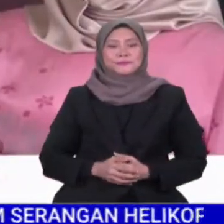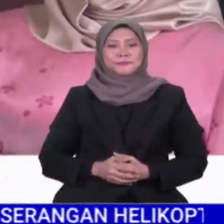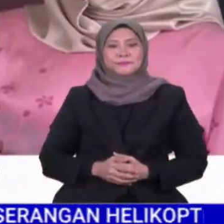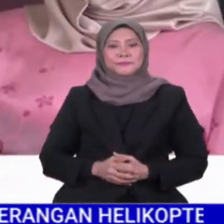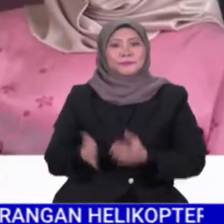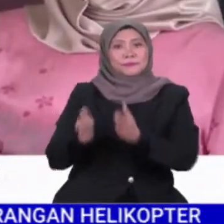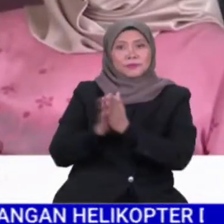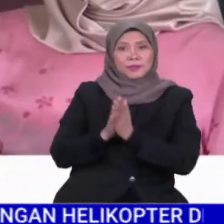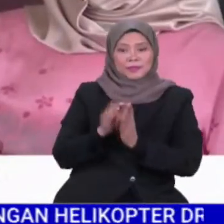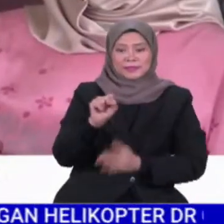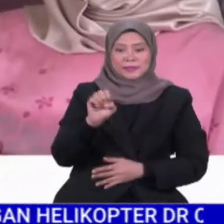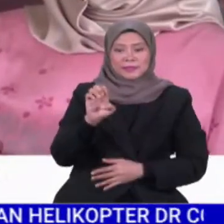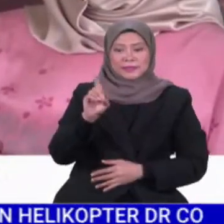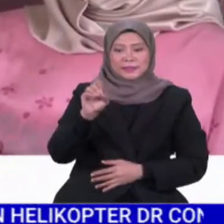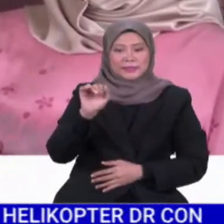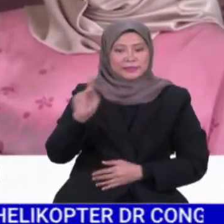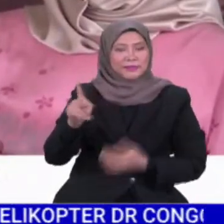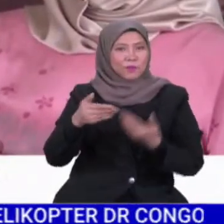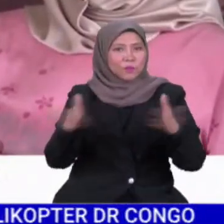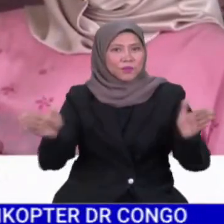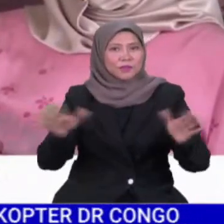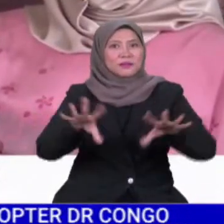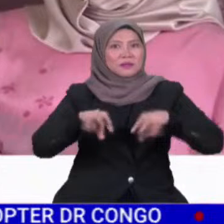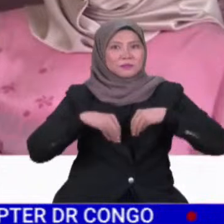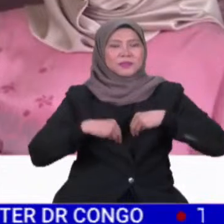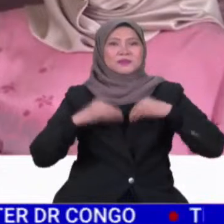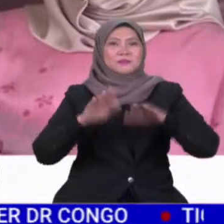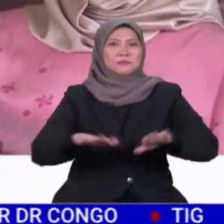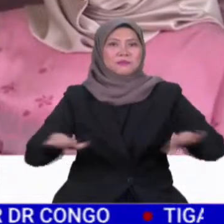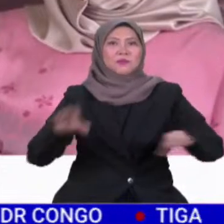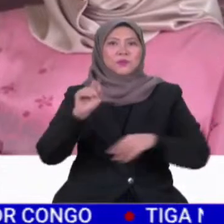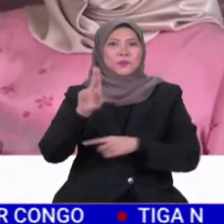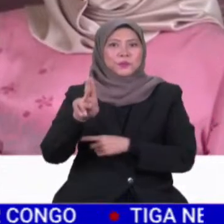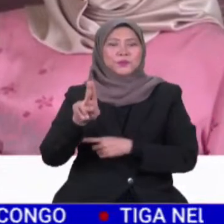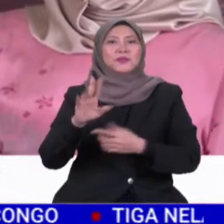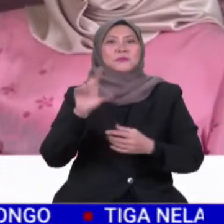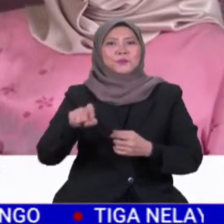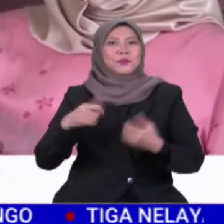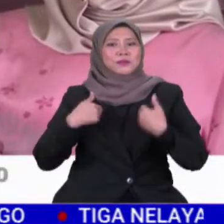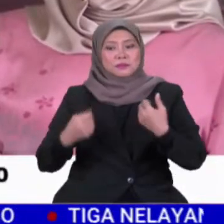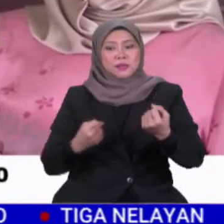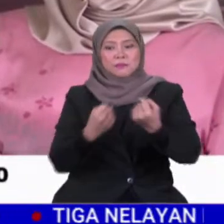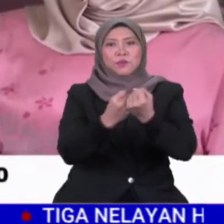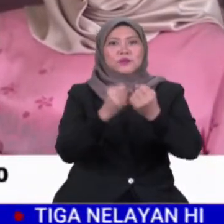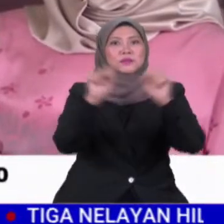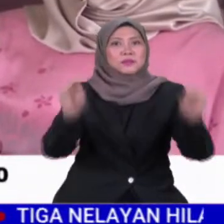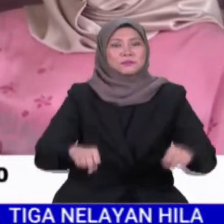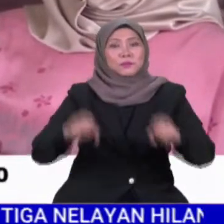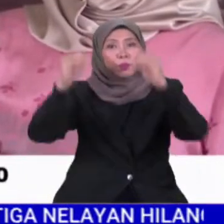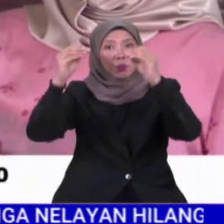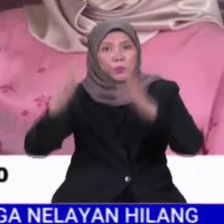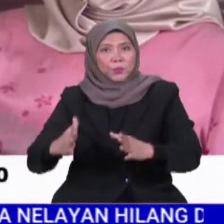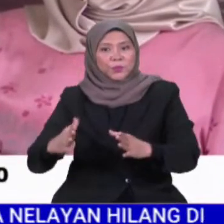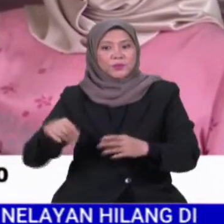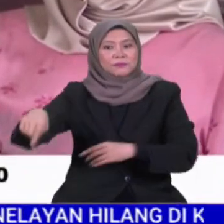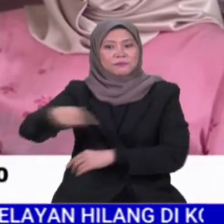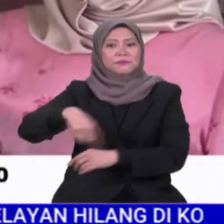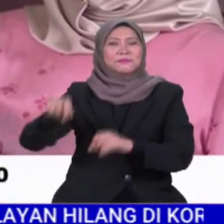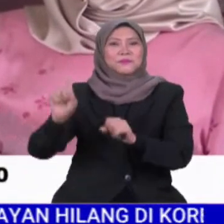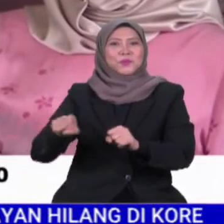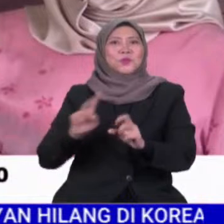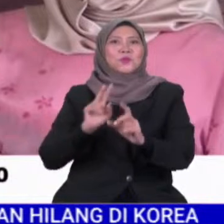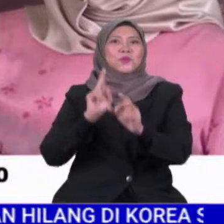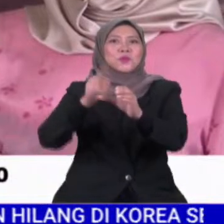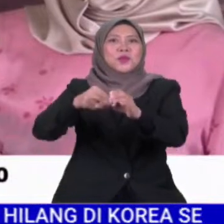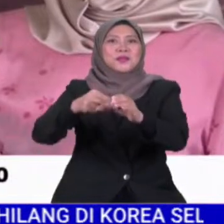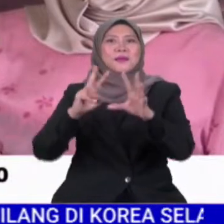minta sedidik have an open door policy, kita sediakan support system di mana guru-guru akan mengikuti itu